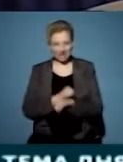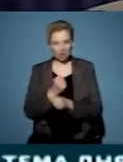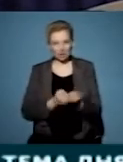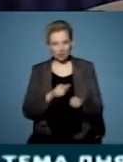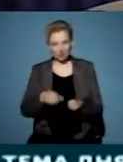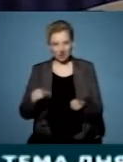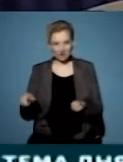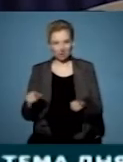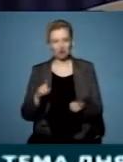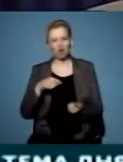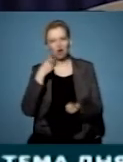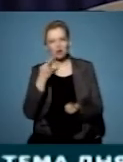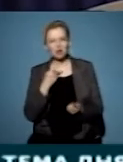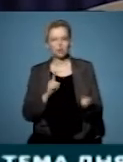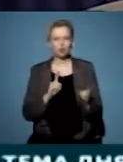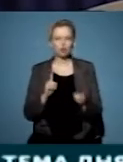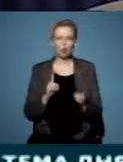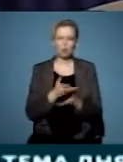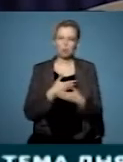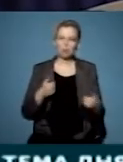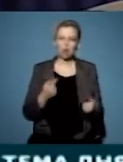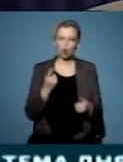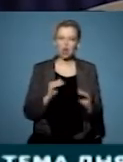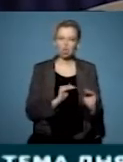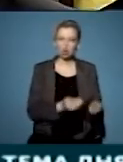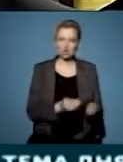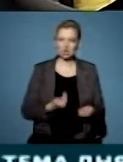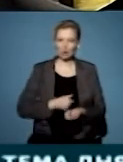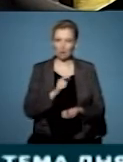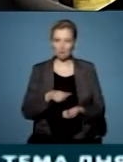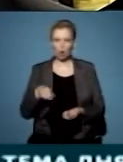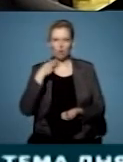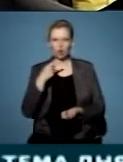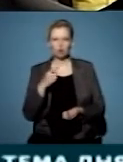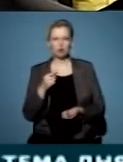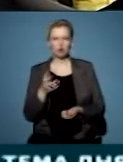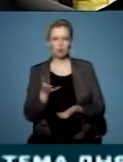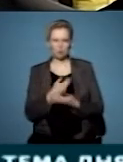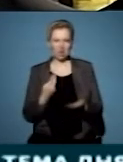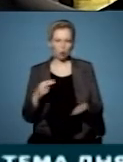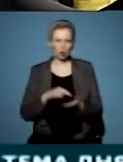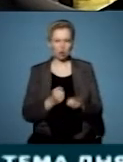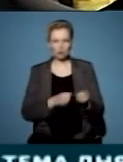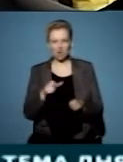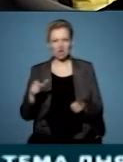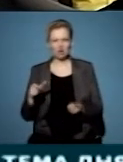перевізників, тому що казати, що ми, одна частина мешканців казала, що ми поставимо